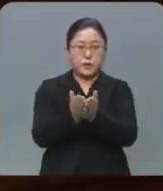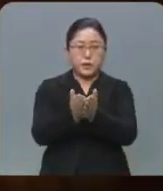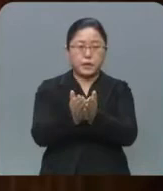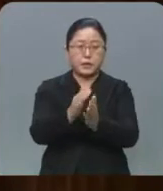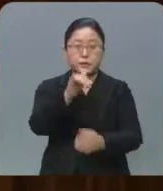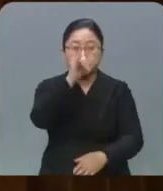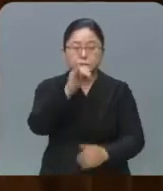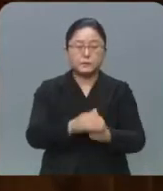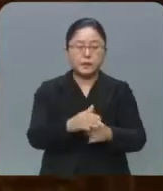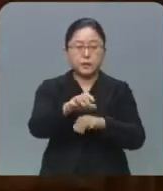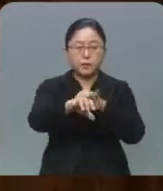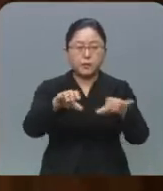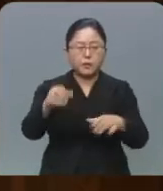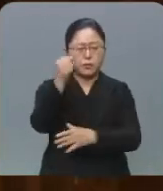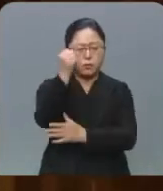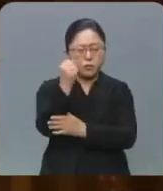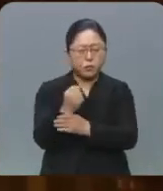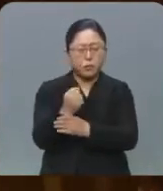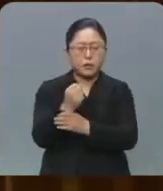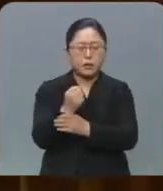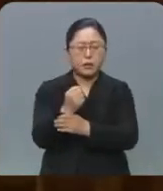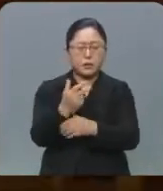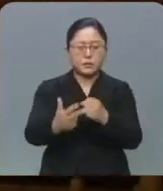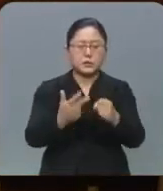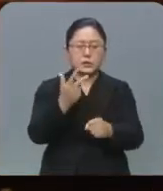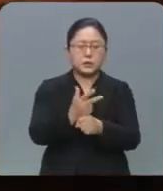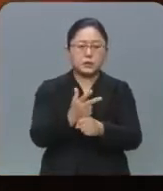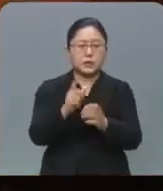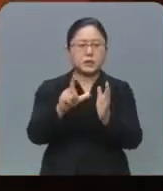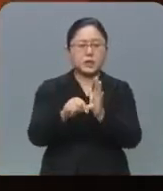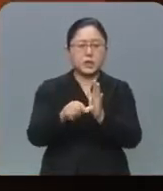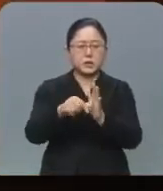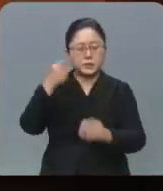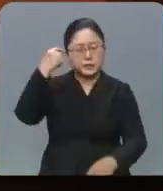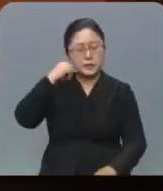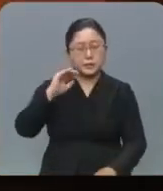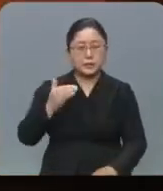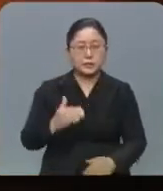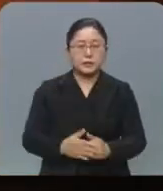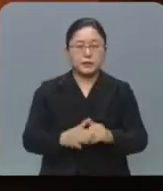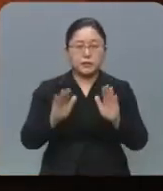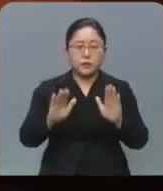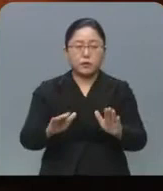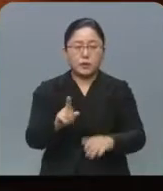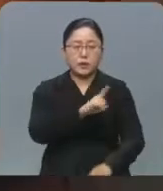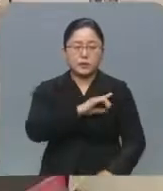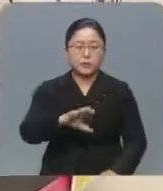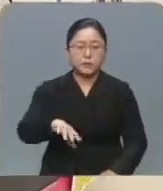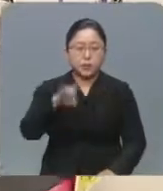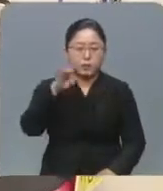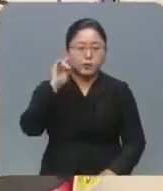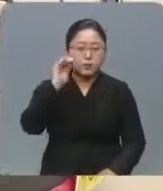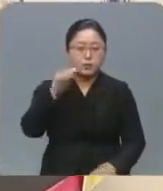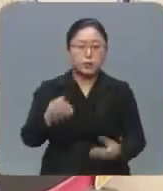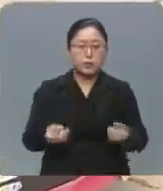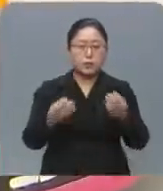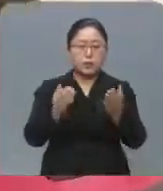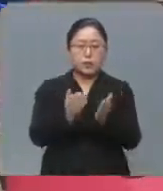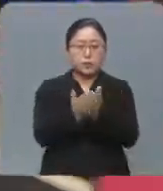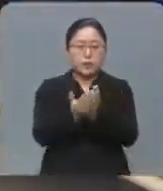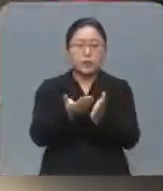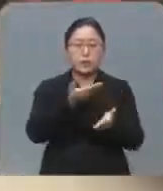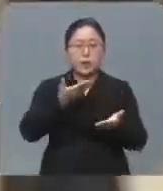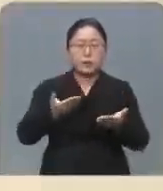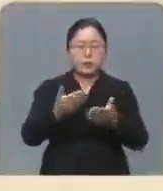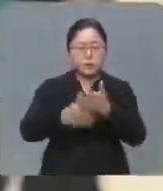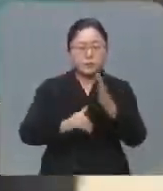보입니다. 배 곳곳이 낡고 녹슬어서 7년의 세월을 실감하게 합니다. 오늘 가장 먼저 열린 추모 행사는 세월호